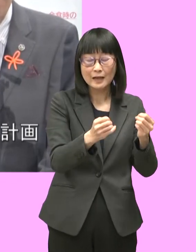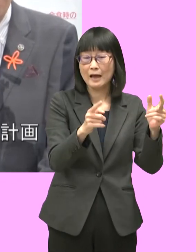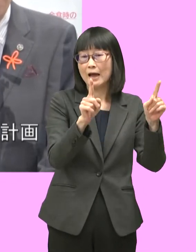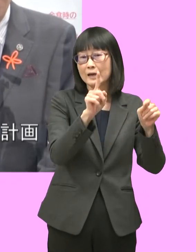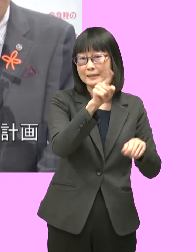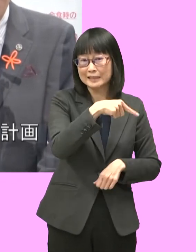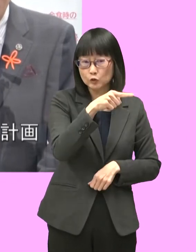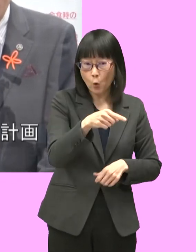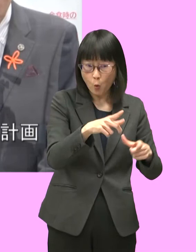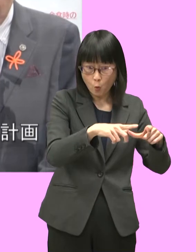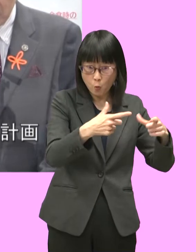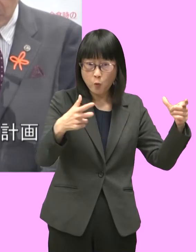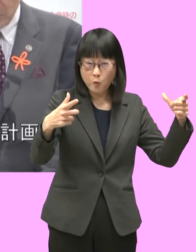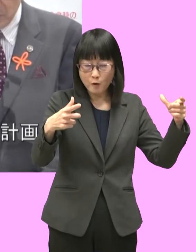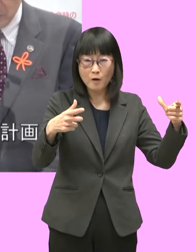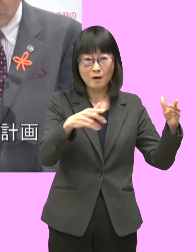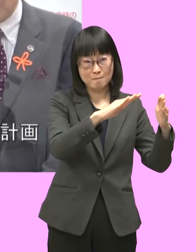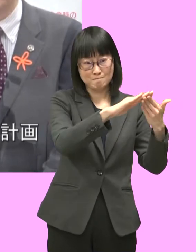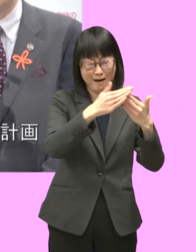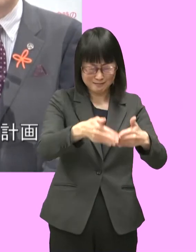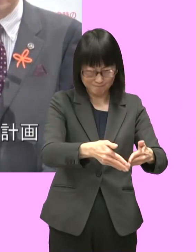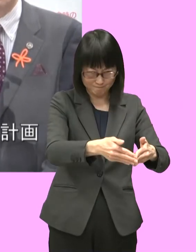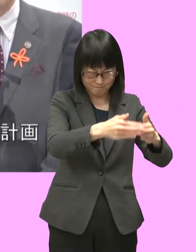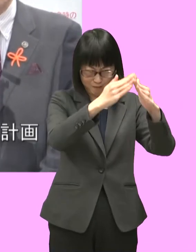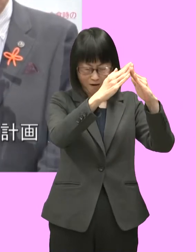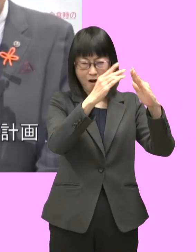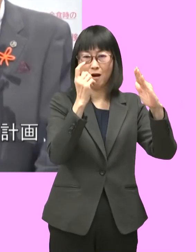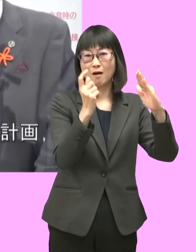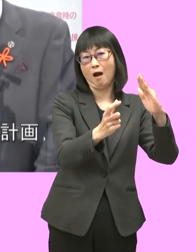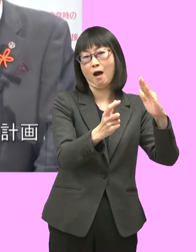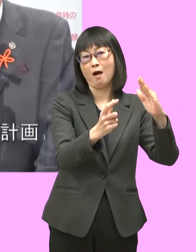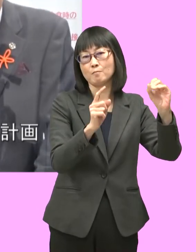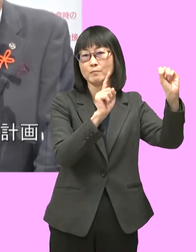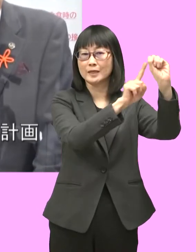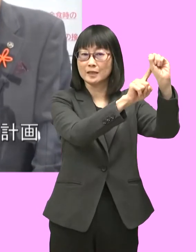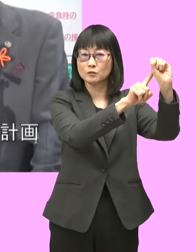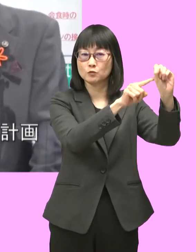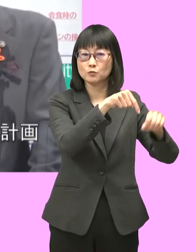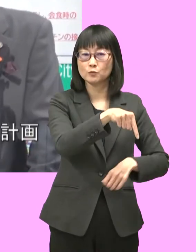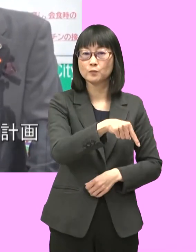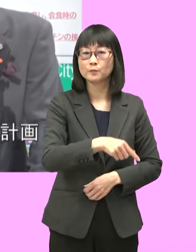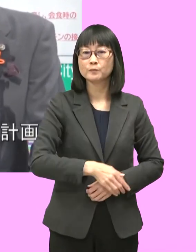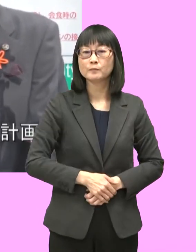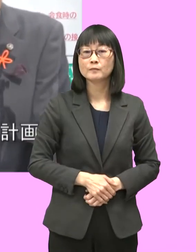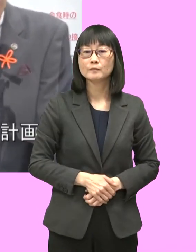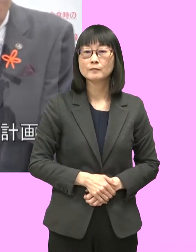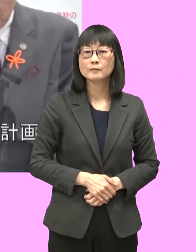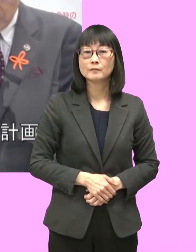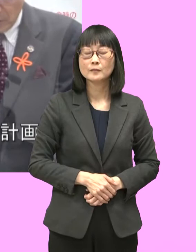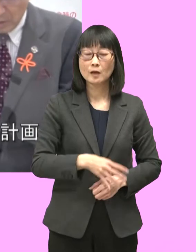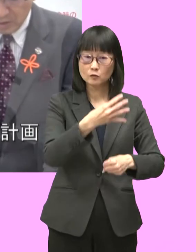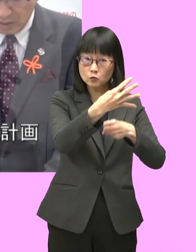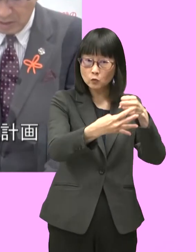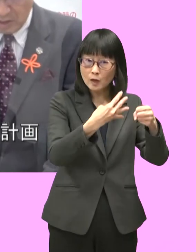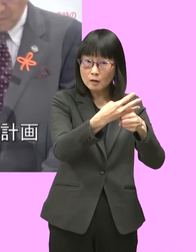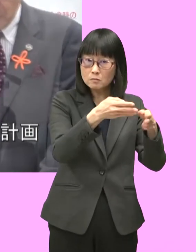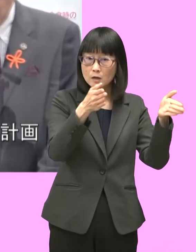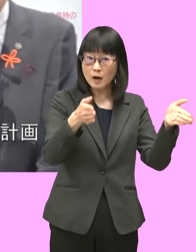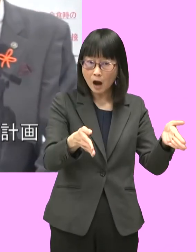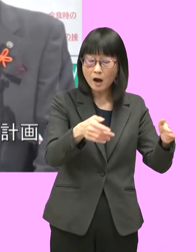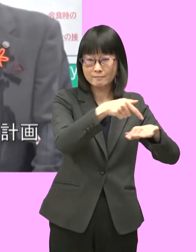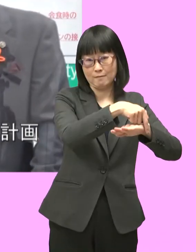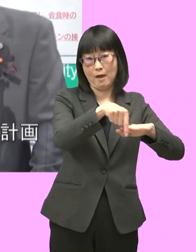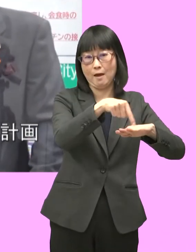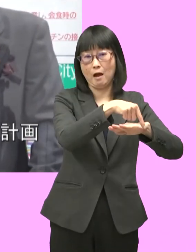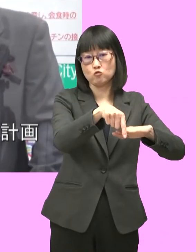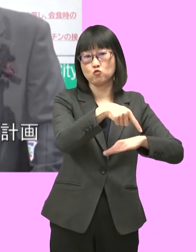が未来を作る強靭な産業の育成を目指すということにしております。4年間の計画期間でポ